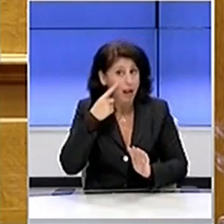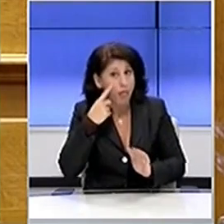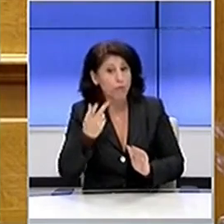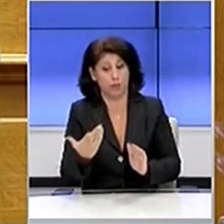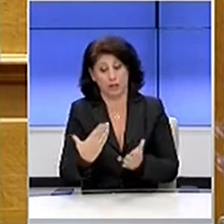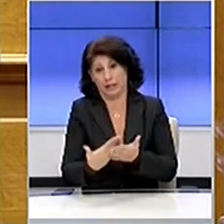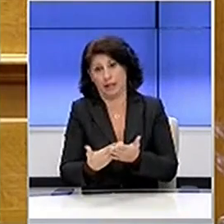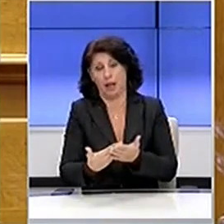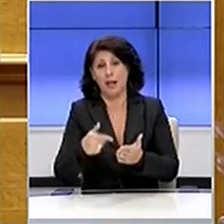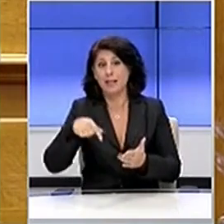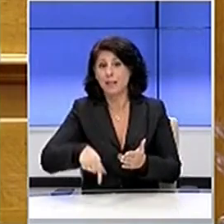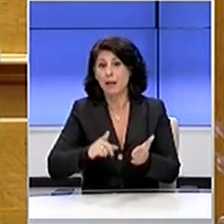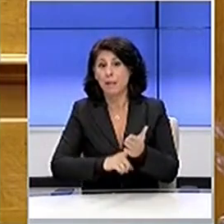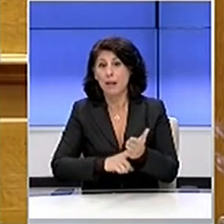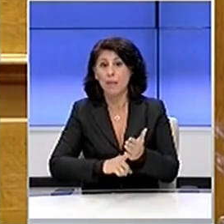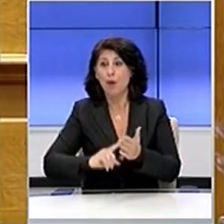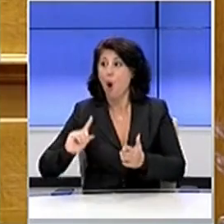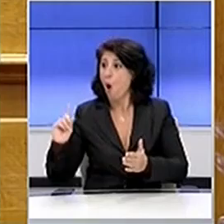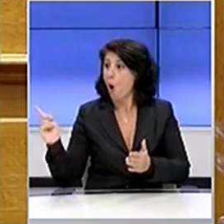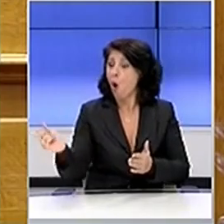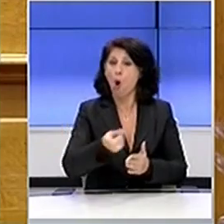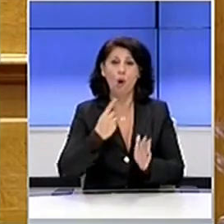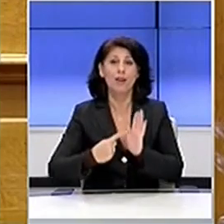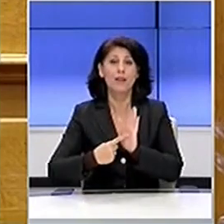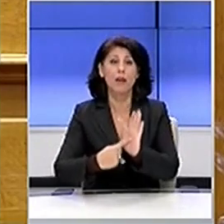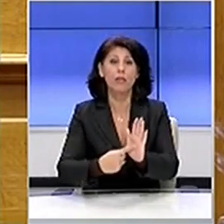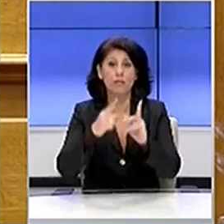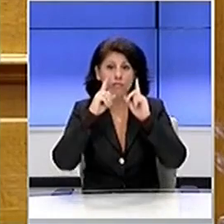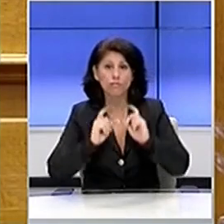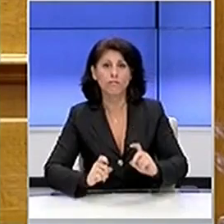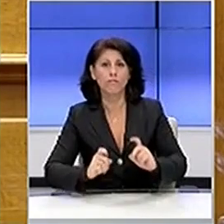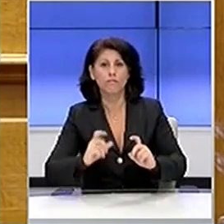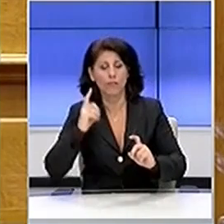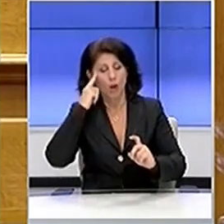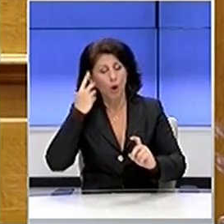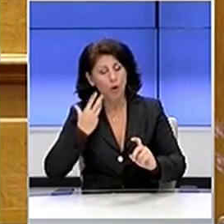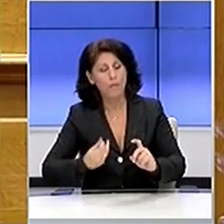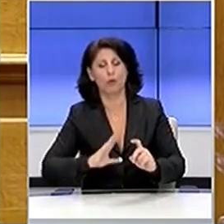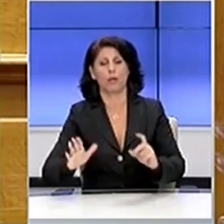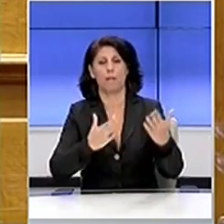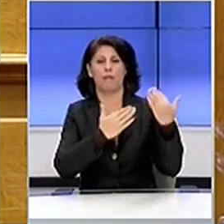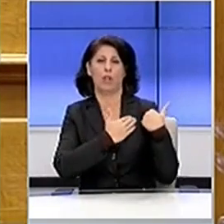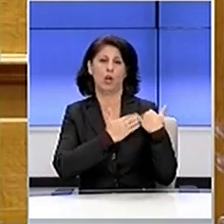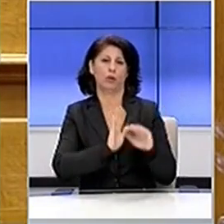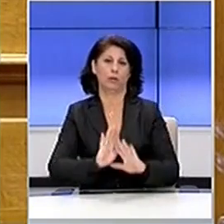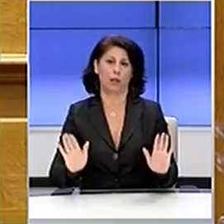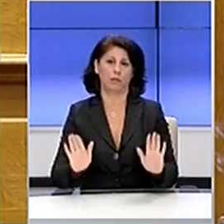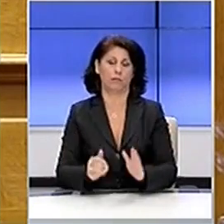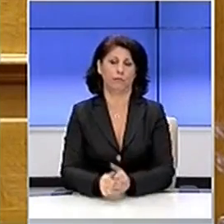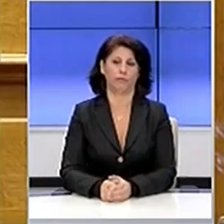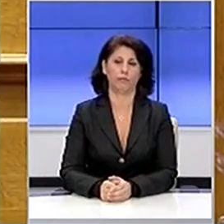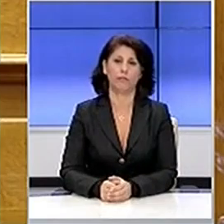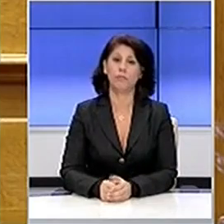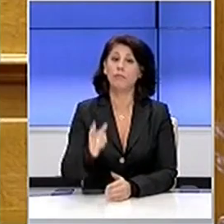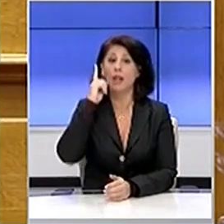ποτέ, χρειάζεται όλοι να επιδείξουμε την απαραίτητη οριμότητα και υπευθυνότητα. Ξέρω ότι